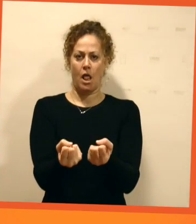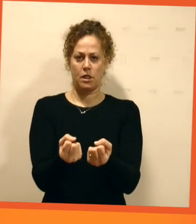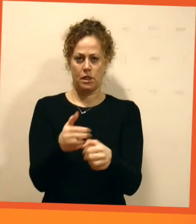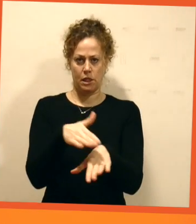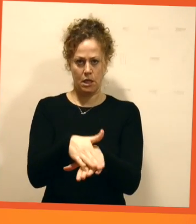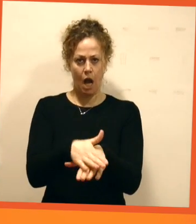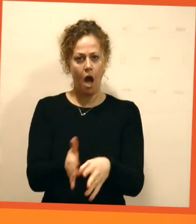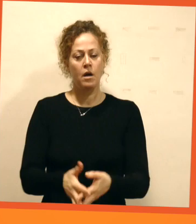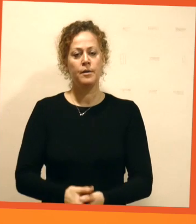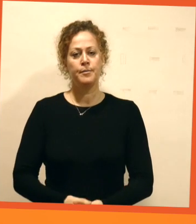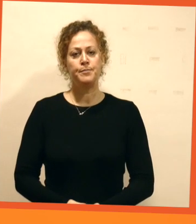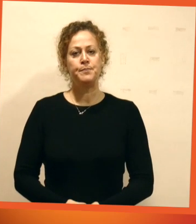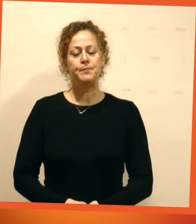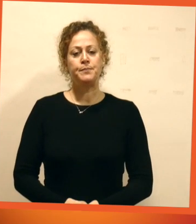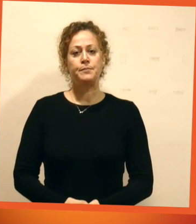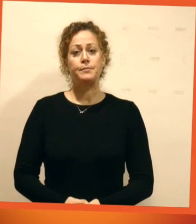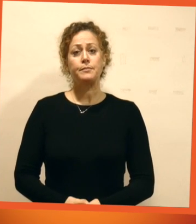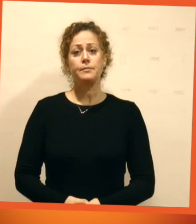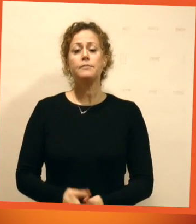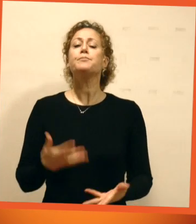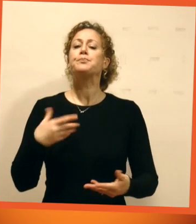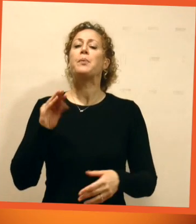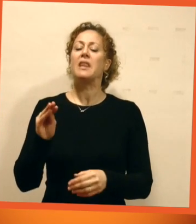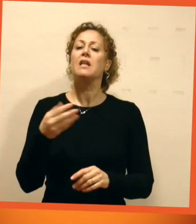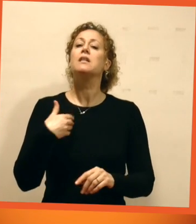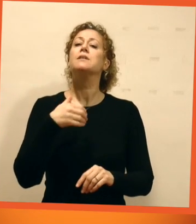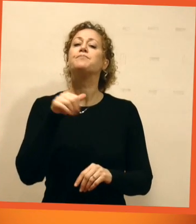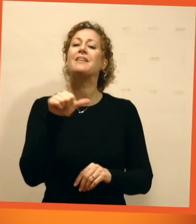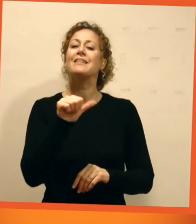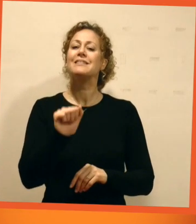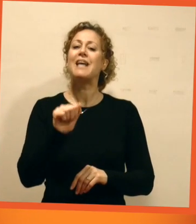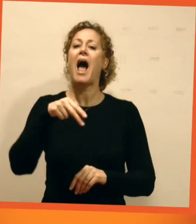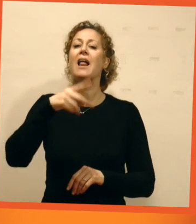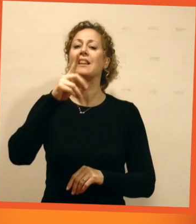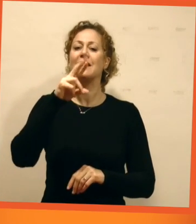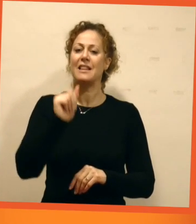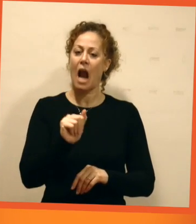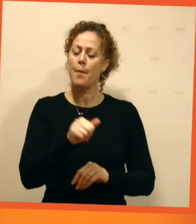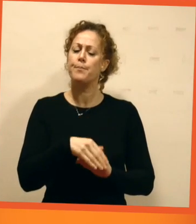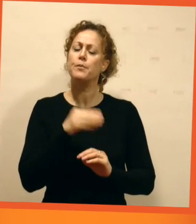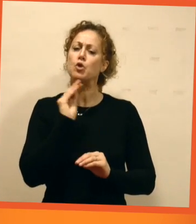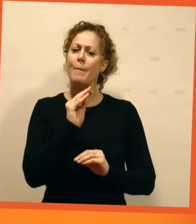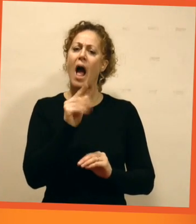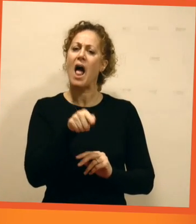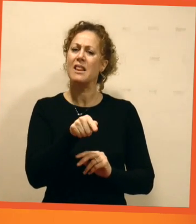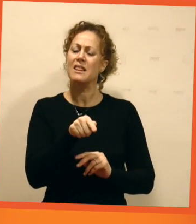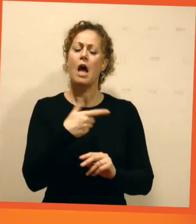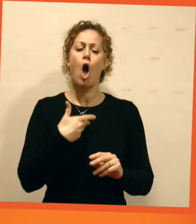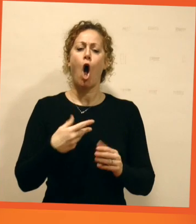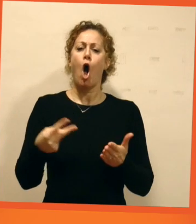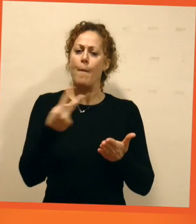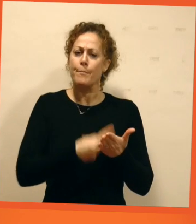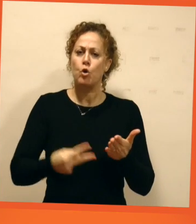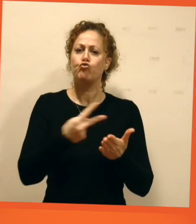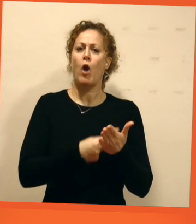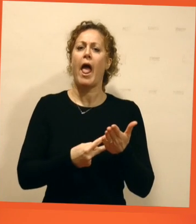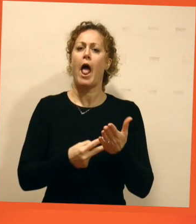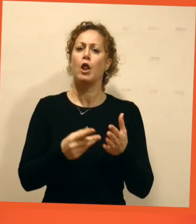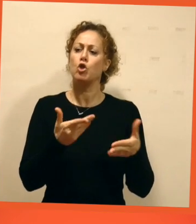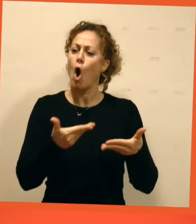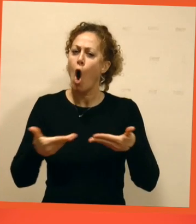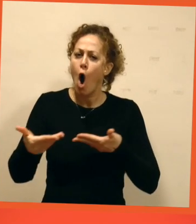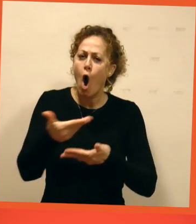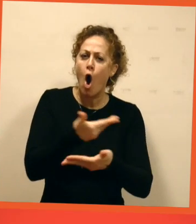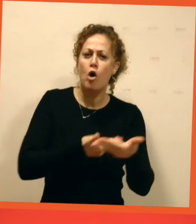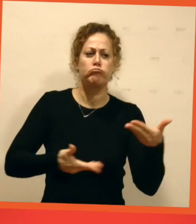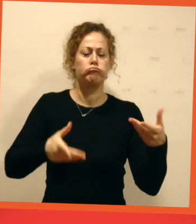Sandra, rispetto a questi progetti, dalla preparazione al coordinamento, quando li si propone all'esterno,